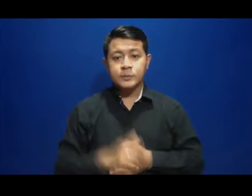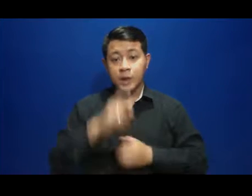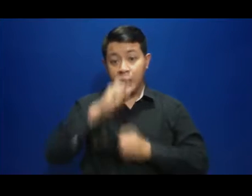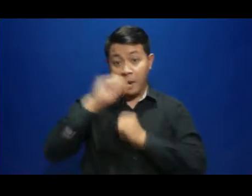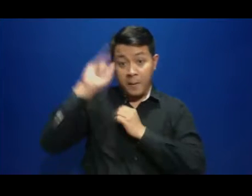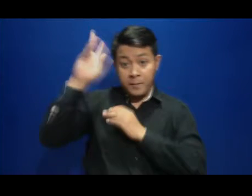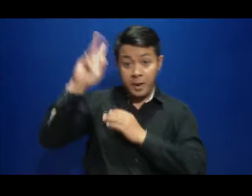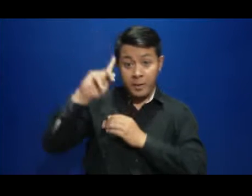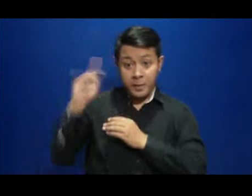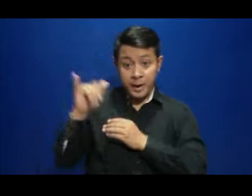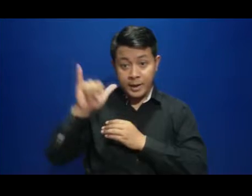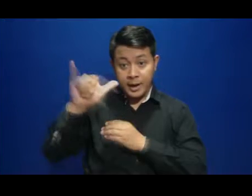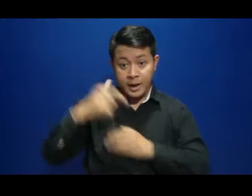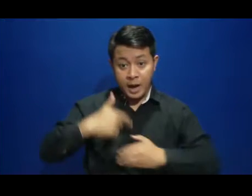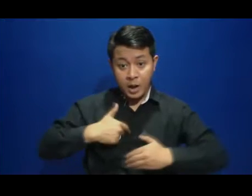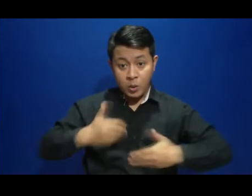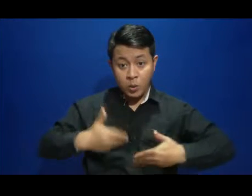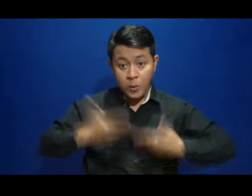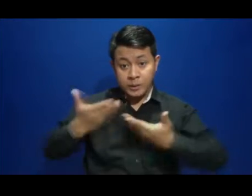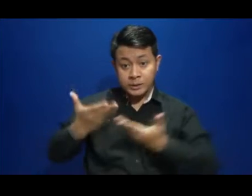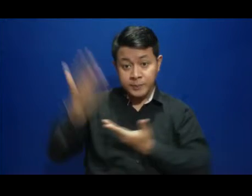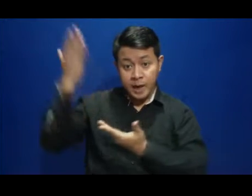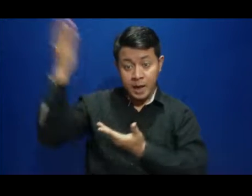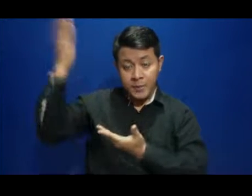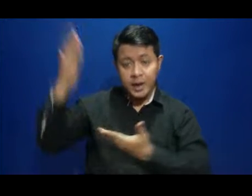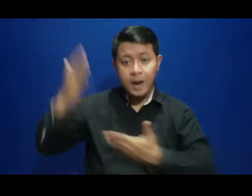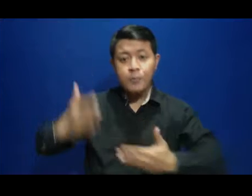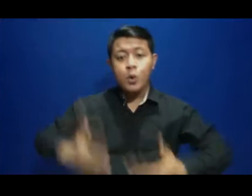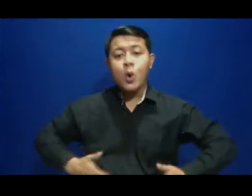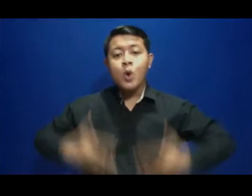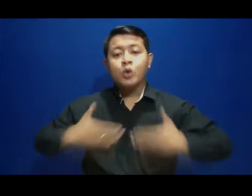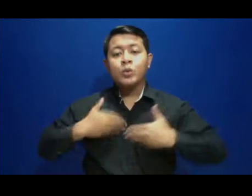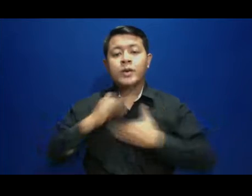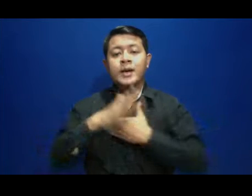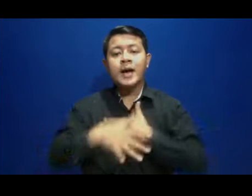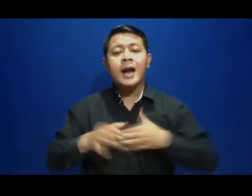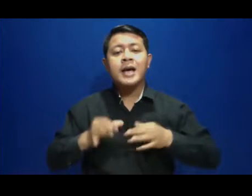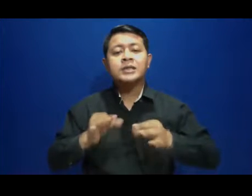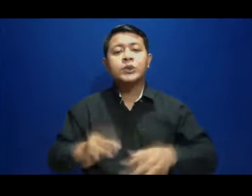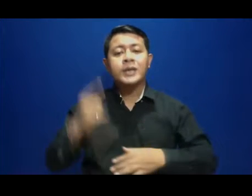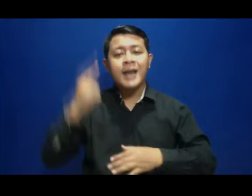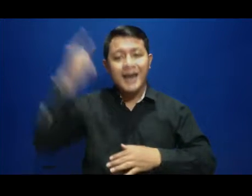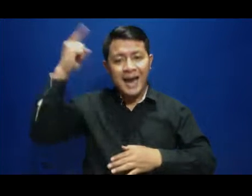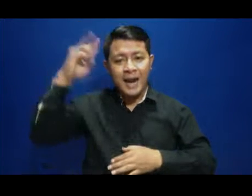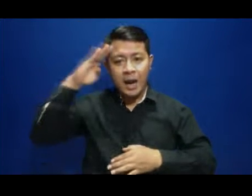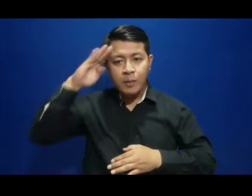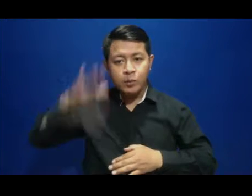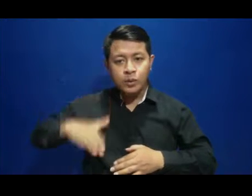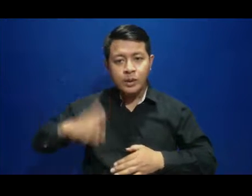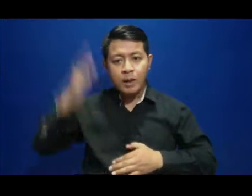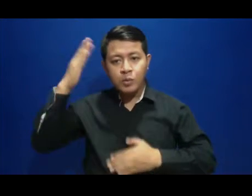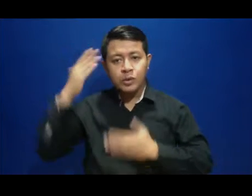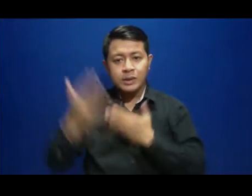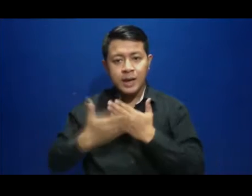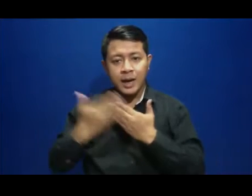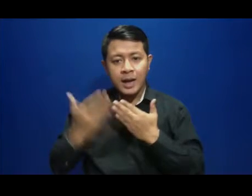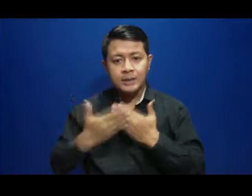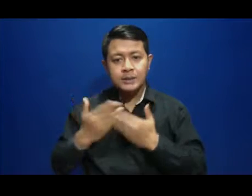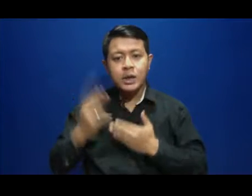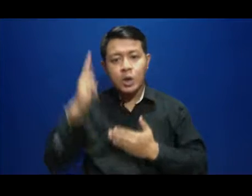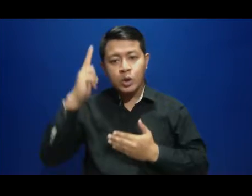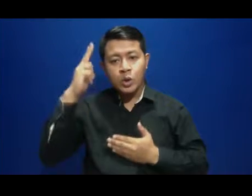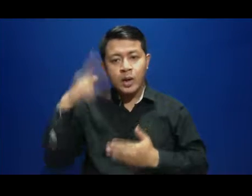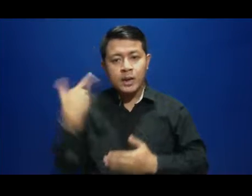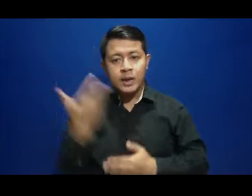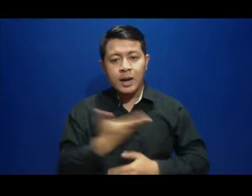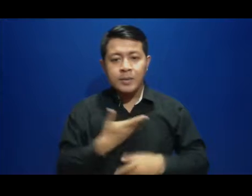Bapa yang kekal, kupersembahkan kepadamu tubuh dan darah, jiwa dan kealahan Putramu terkasih, Tuhan kami